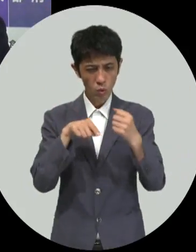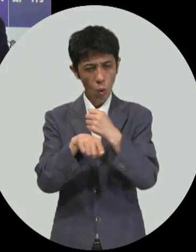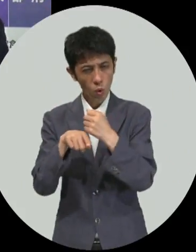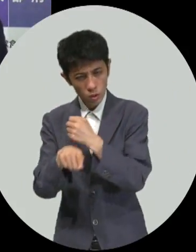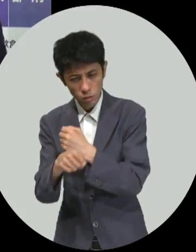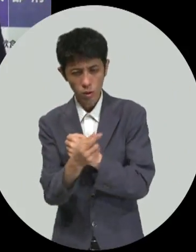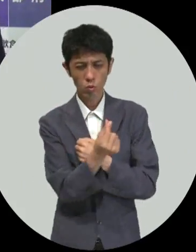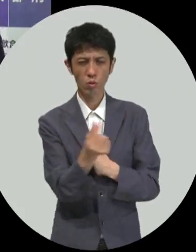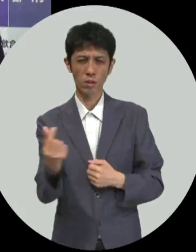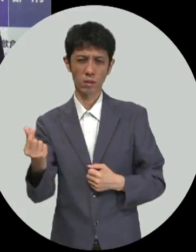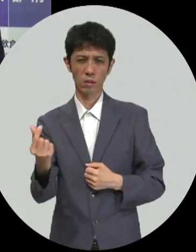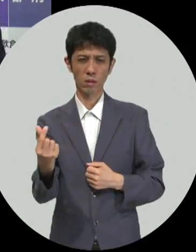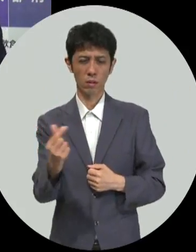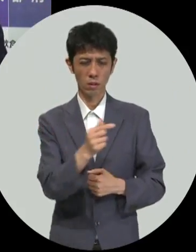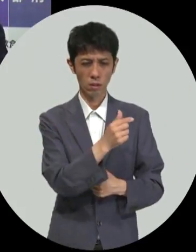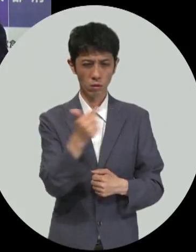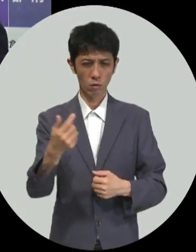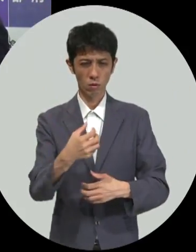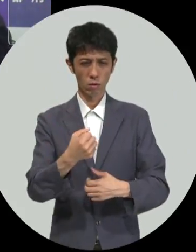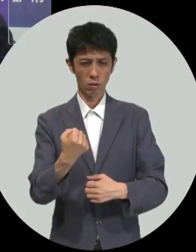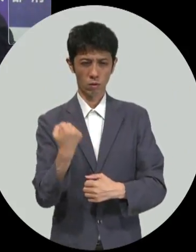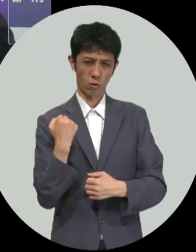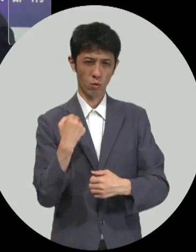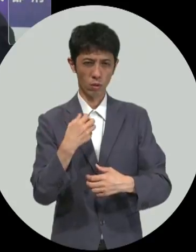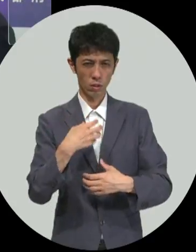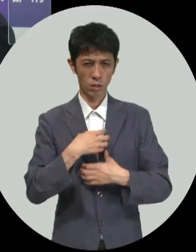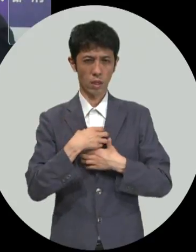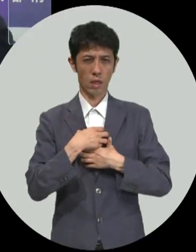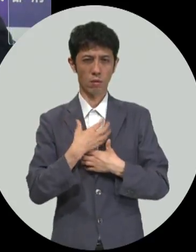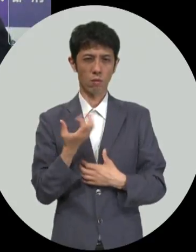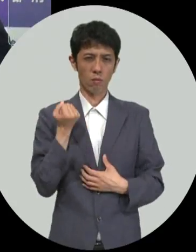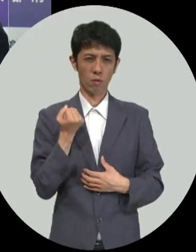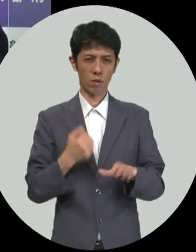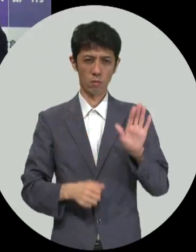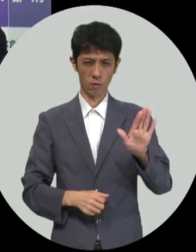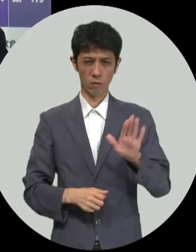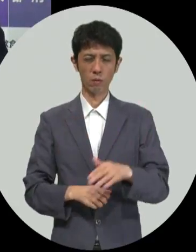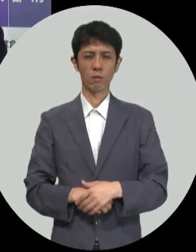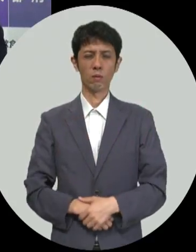で、強い警戒感を持っております。